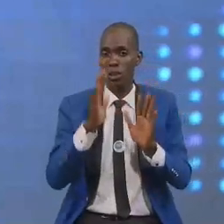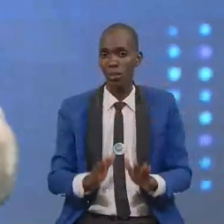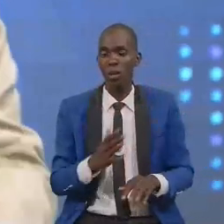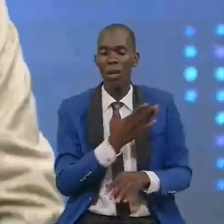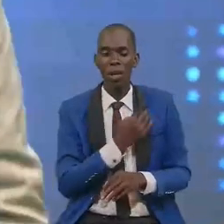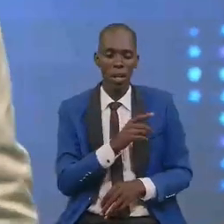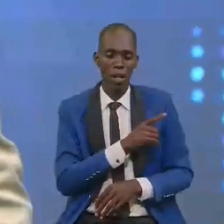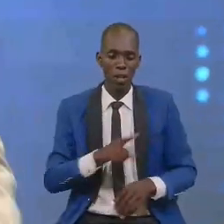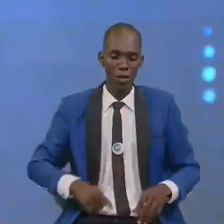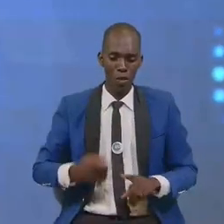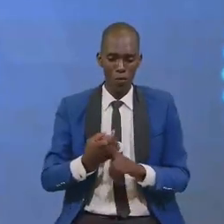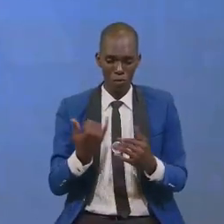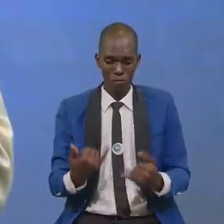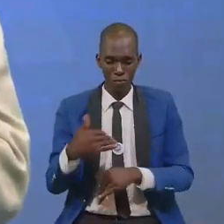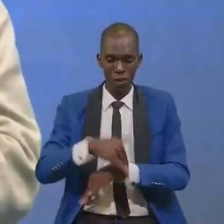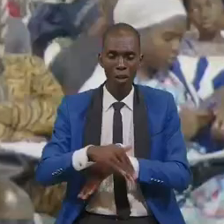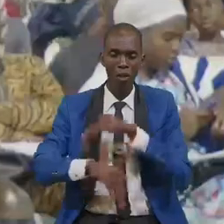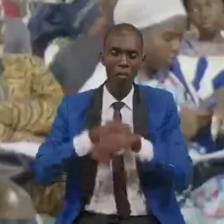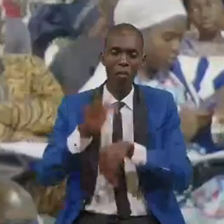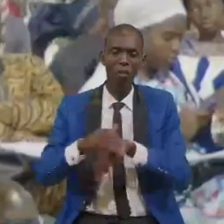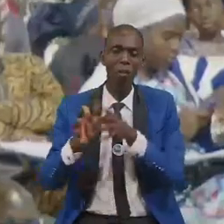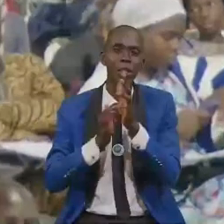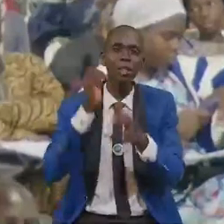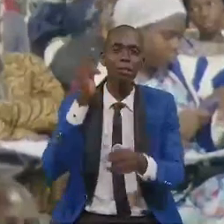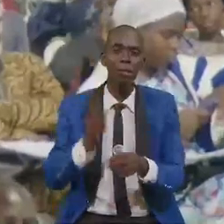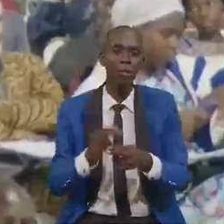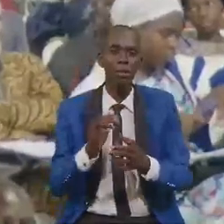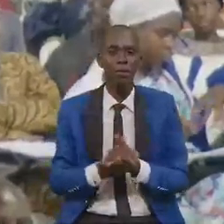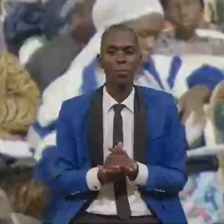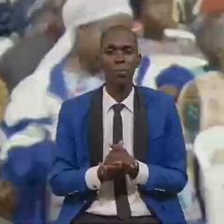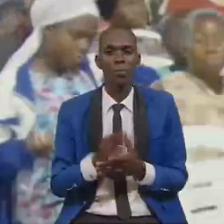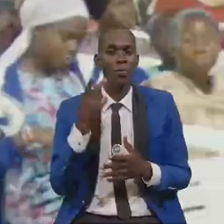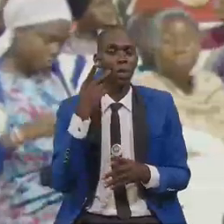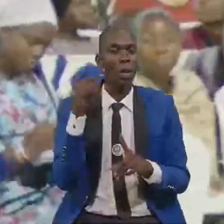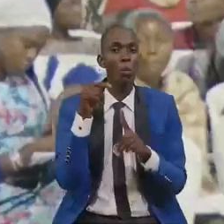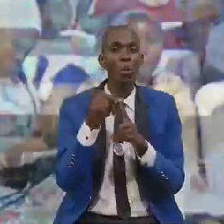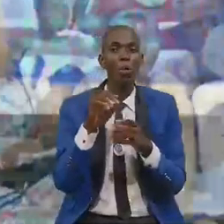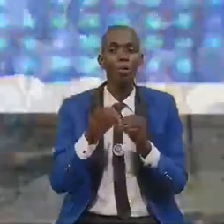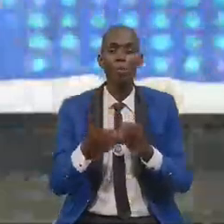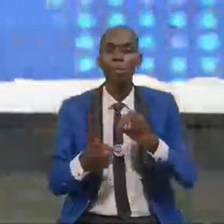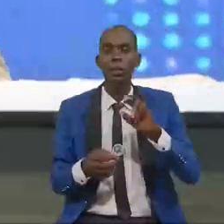Seigneur a pas de ce soir au nom de Jésus troisième point maintenant troisième point